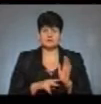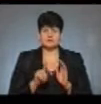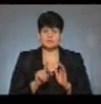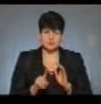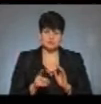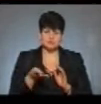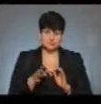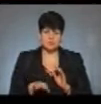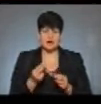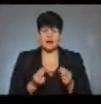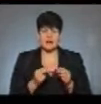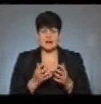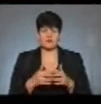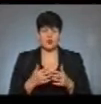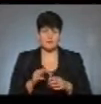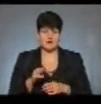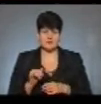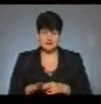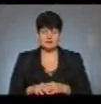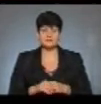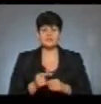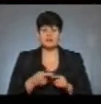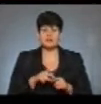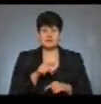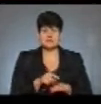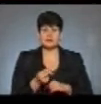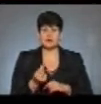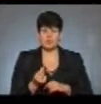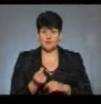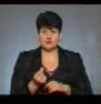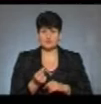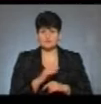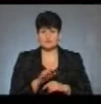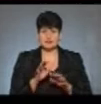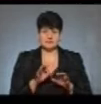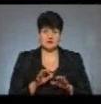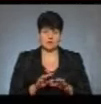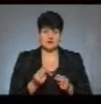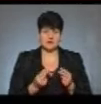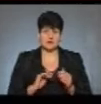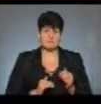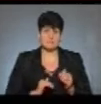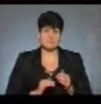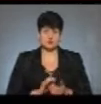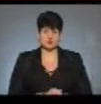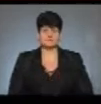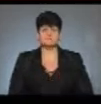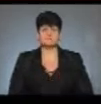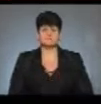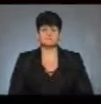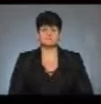гральних автоматів та грошові кошти від незаконного грального бізнесу.